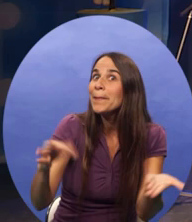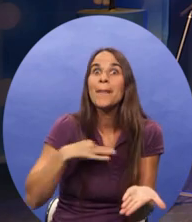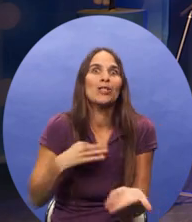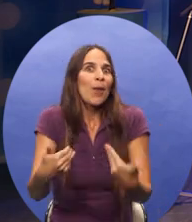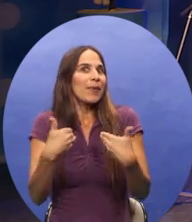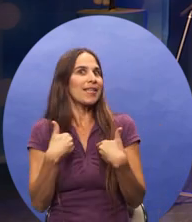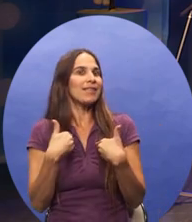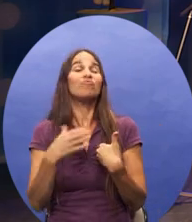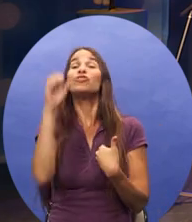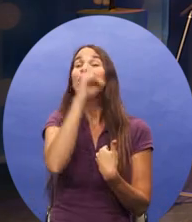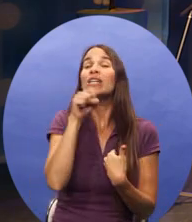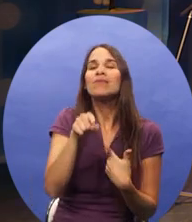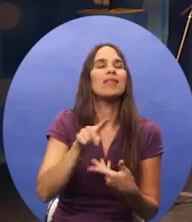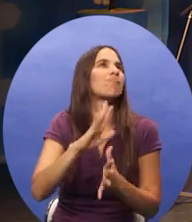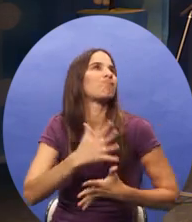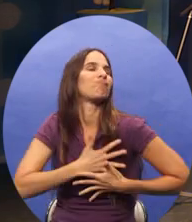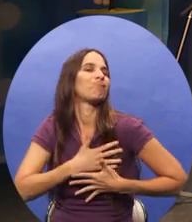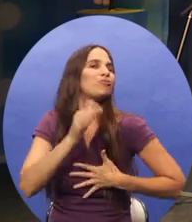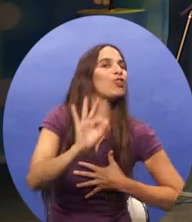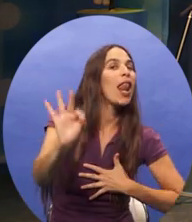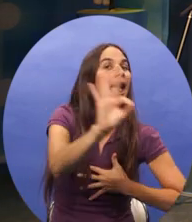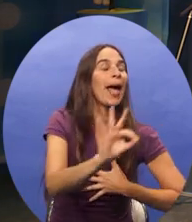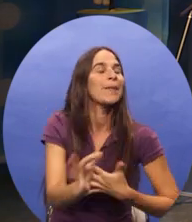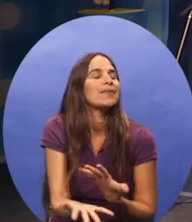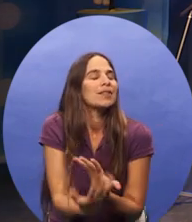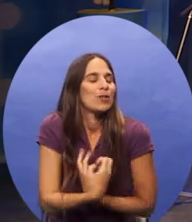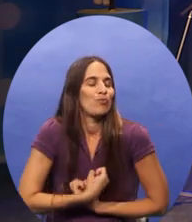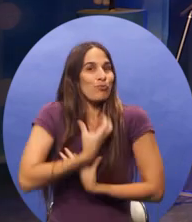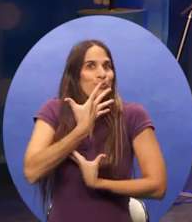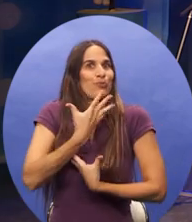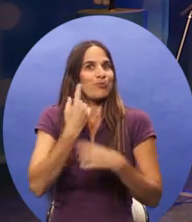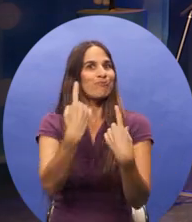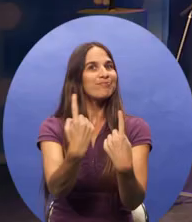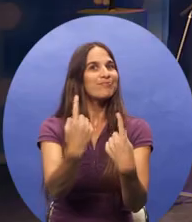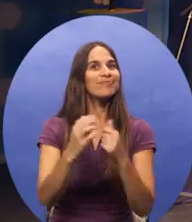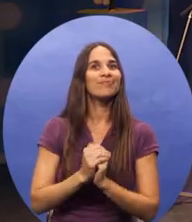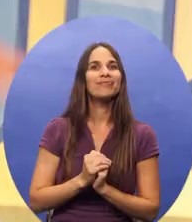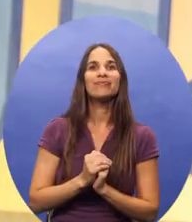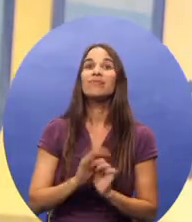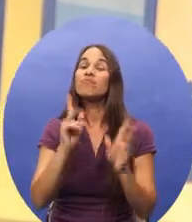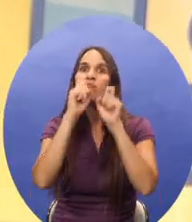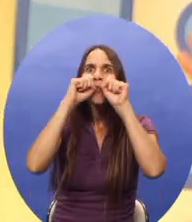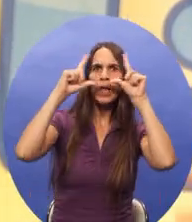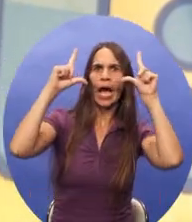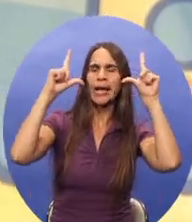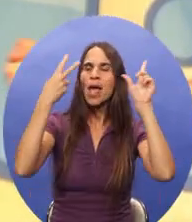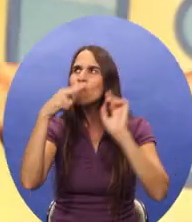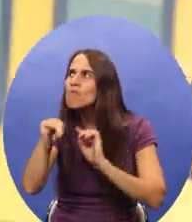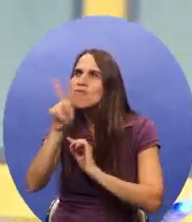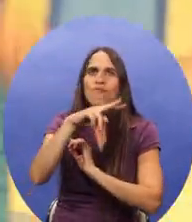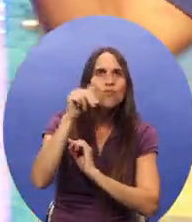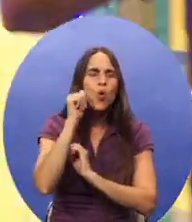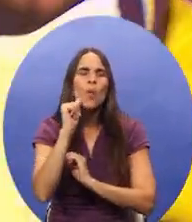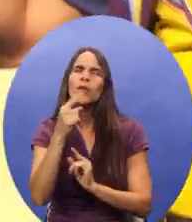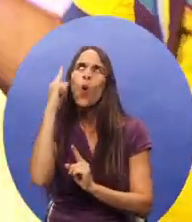שלומכם ומה שלומי, השירים הם בלבכם, תגלו בעצמכם. פוקח עיניים